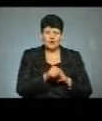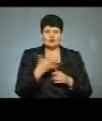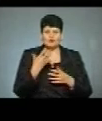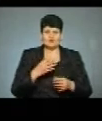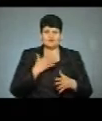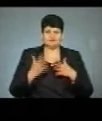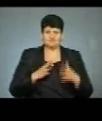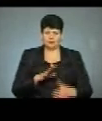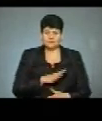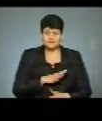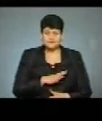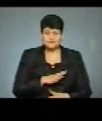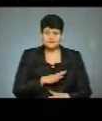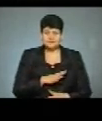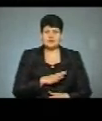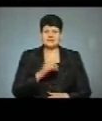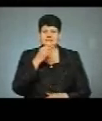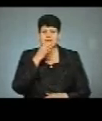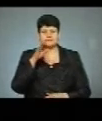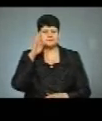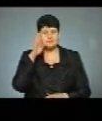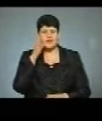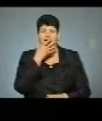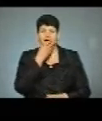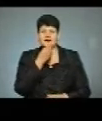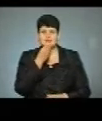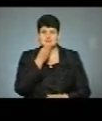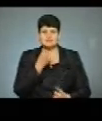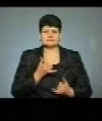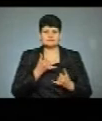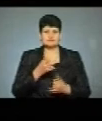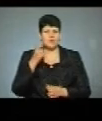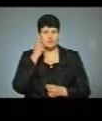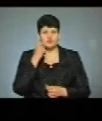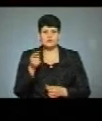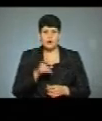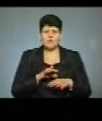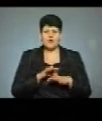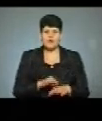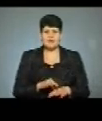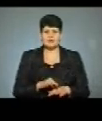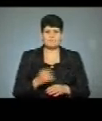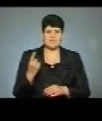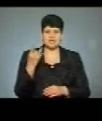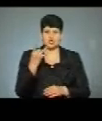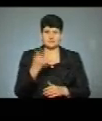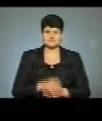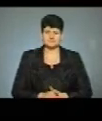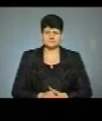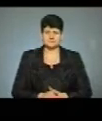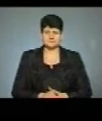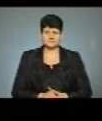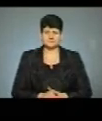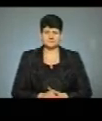пережили. Як зазначив Сергій Губарев, конкурс «Краса елегантного віку» у Тернополі провели вперше. Тарас Бурак,